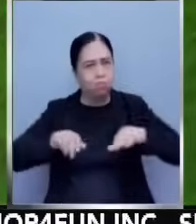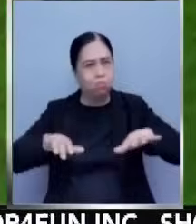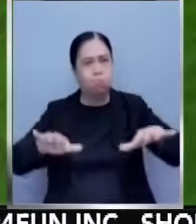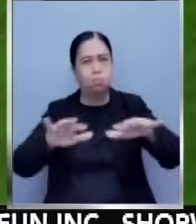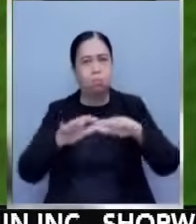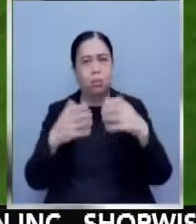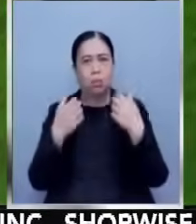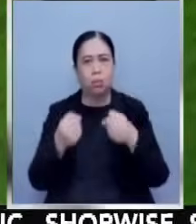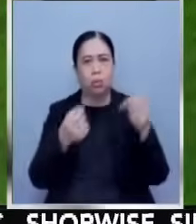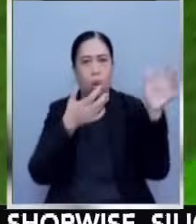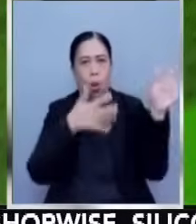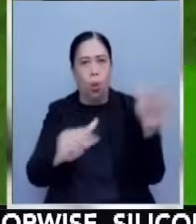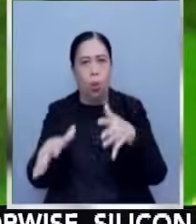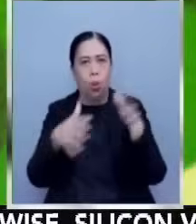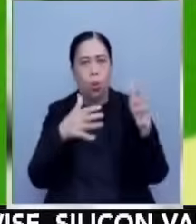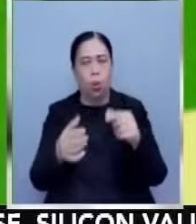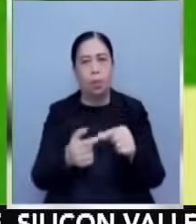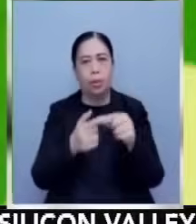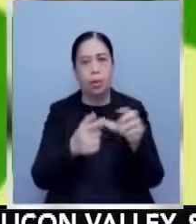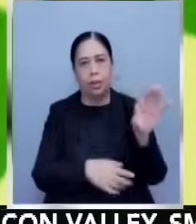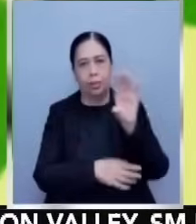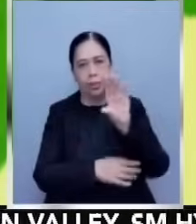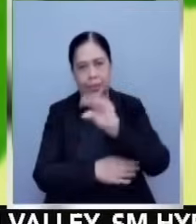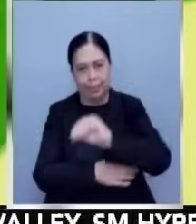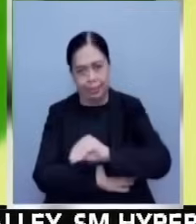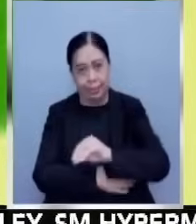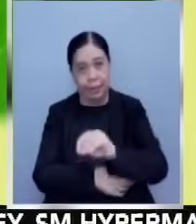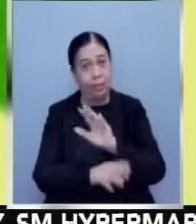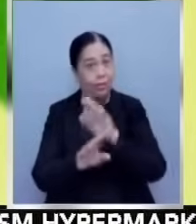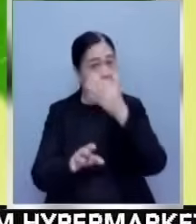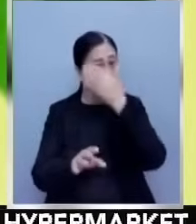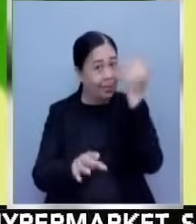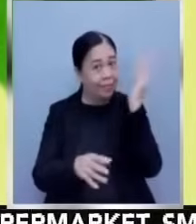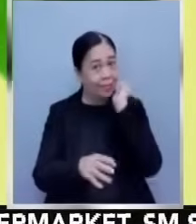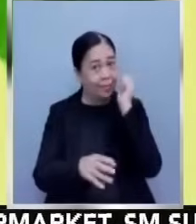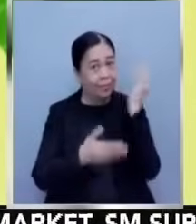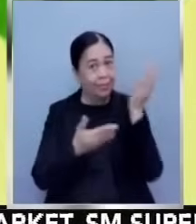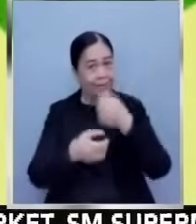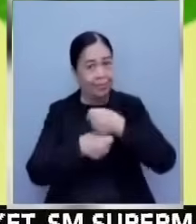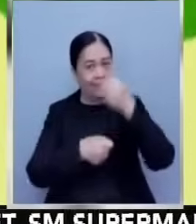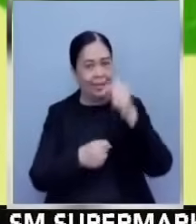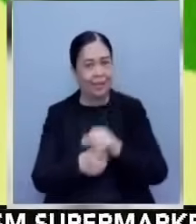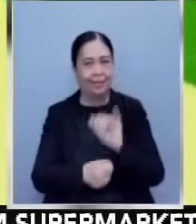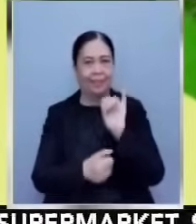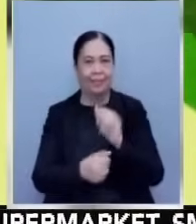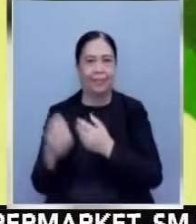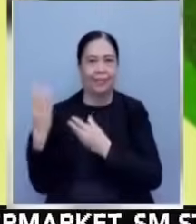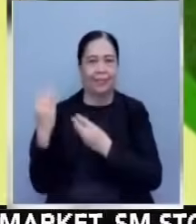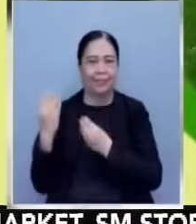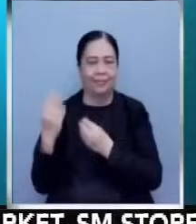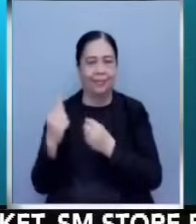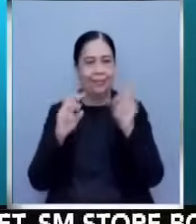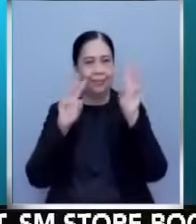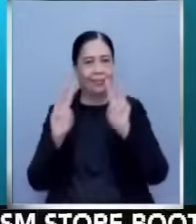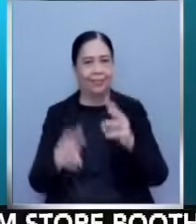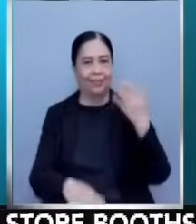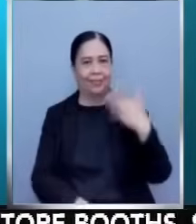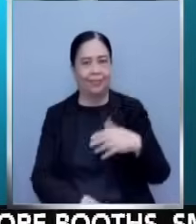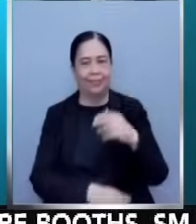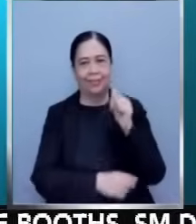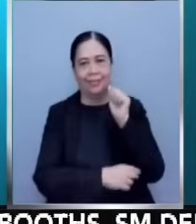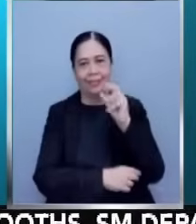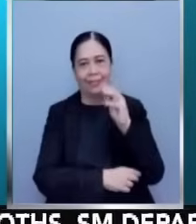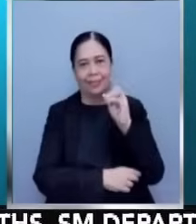ulan, lalo na sa hapon at gabi. Kaya huwag kalimutang magdala ng payong. At yan ang latest sa lagay ng panahon. Ako si Amor La